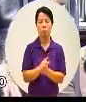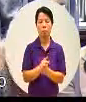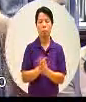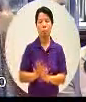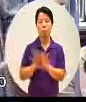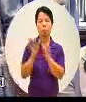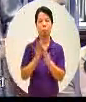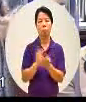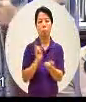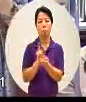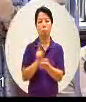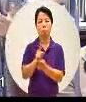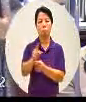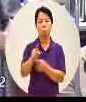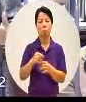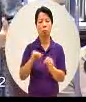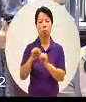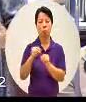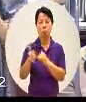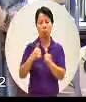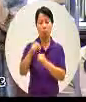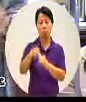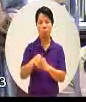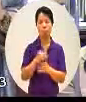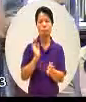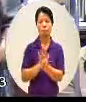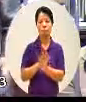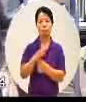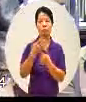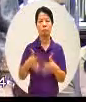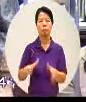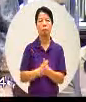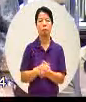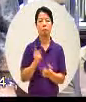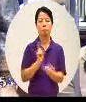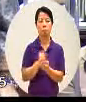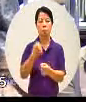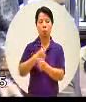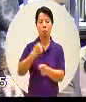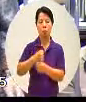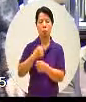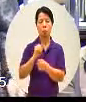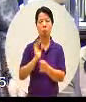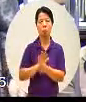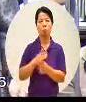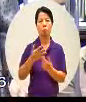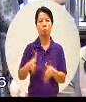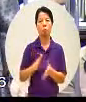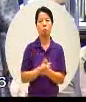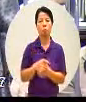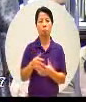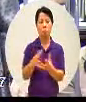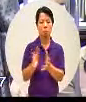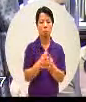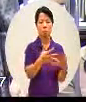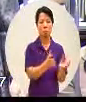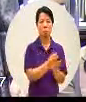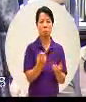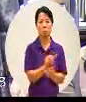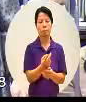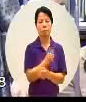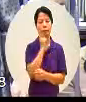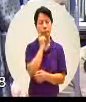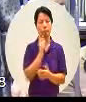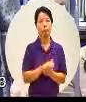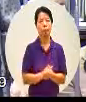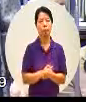对咱地方有帮助，对咱地方就业有帮助， 这个部分我是跟本来当